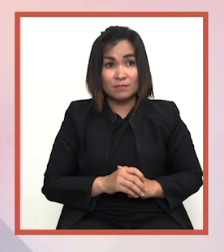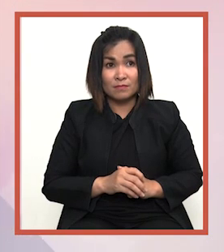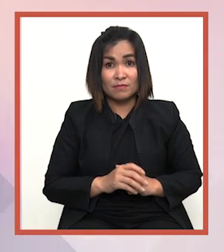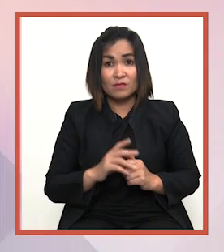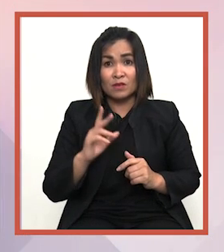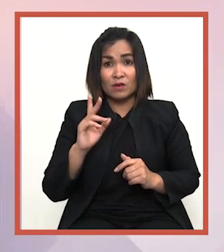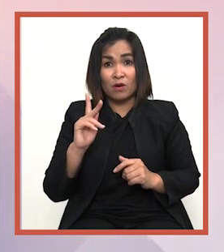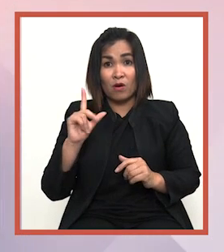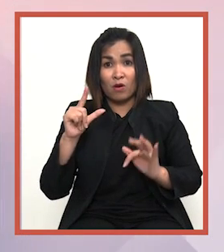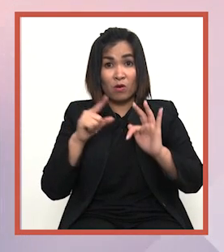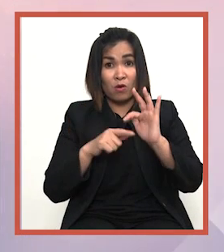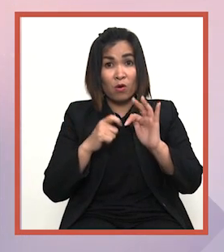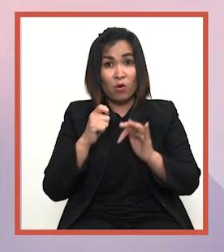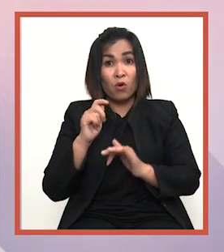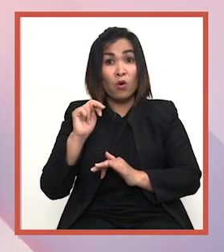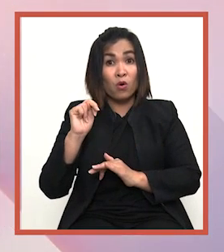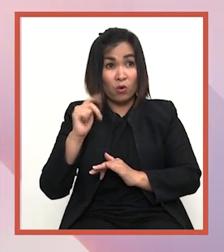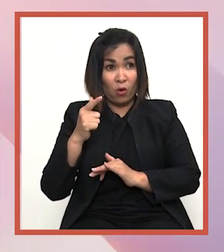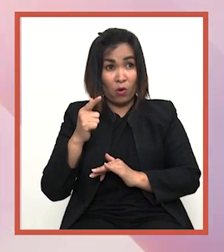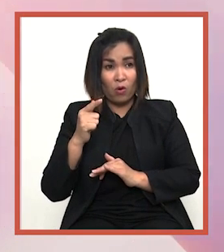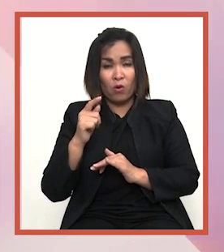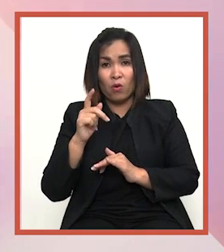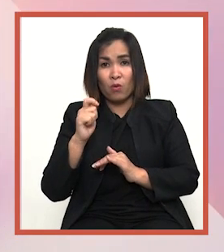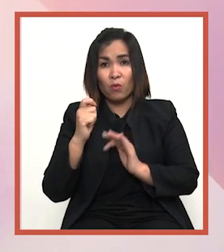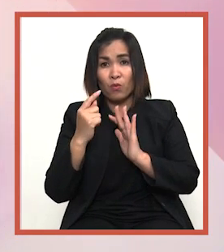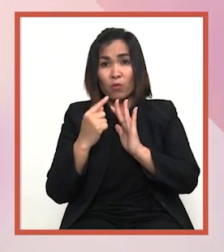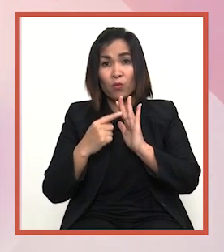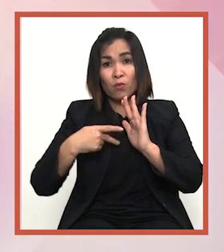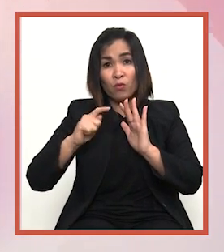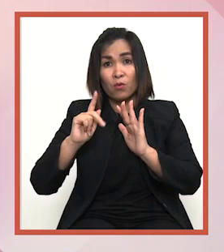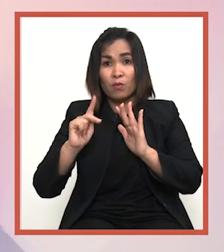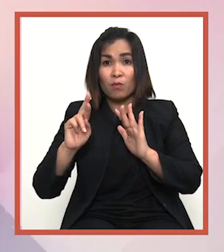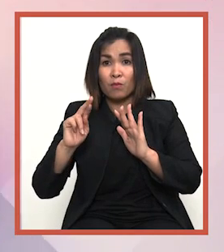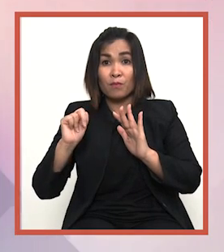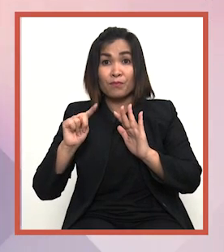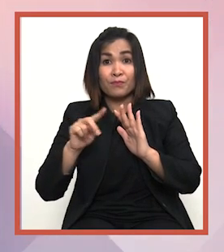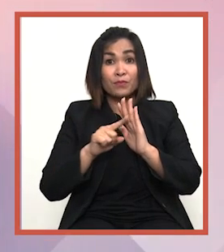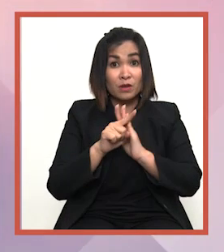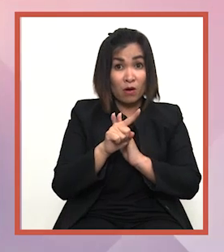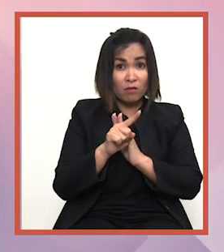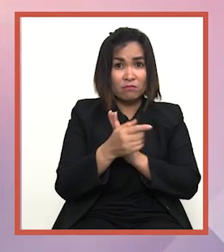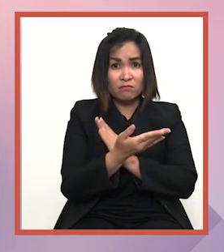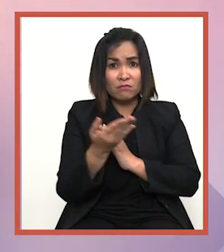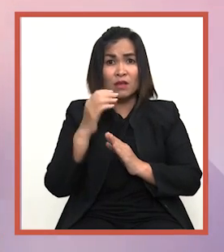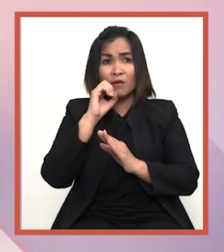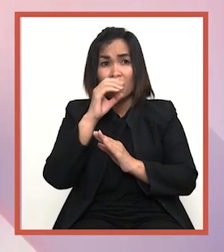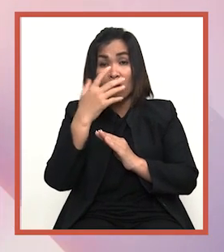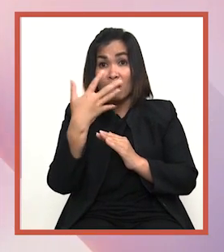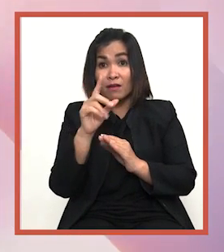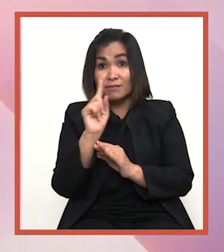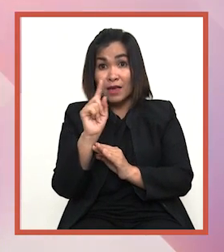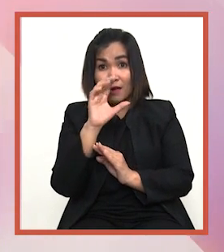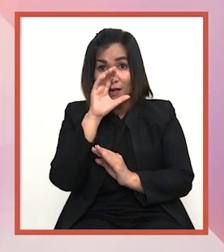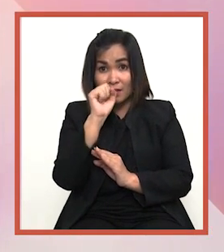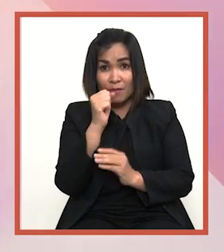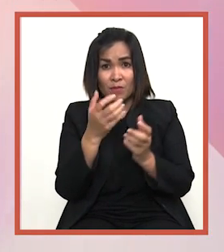กล่องอุปกรณ์นะฮะอ่ะนักเรียนดังช่วงแรกที่ผมได้บอกไปแล้วนะครับว่